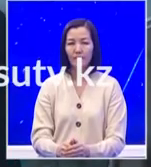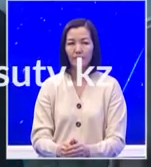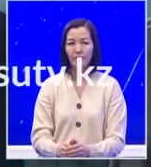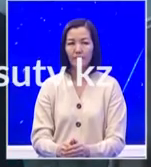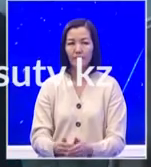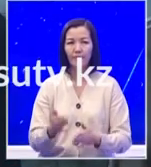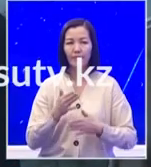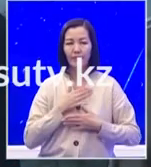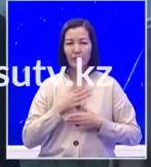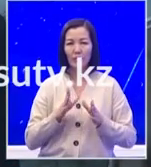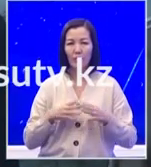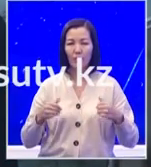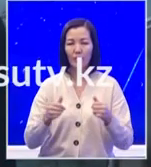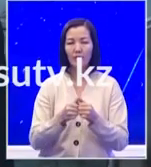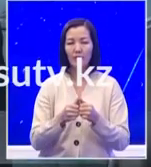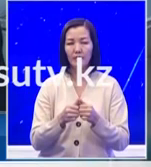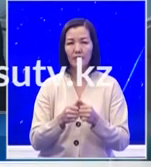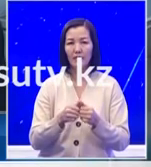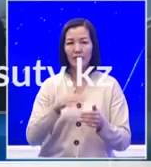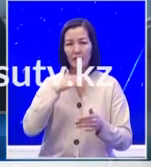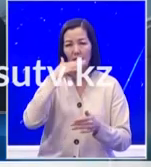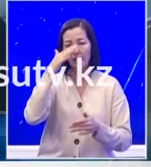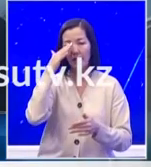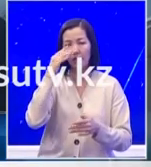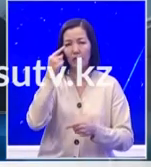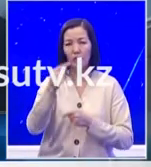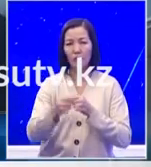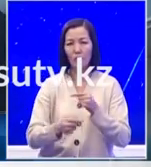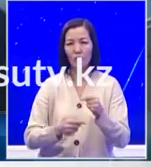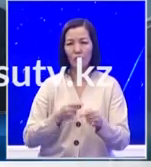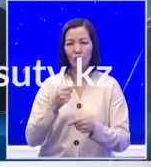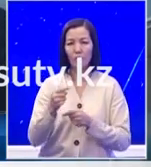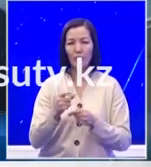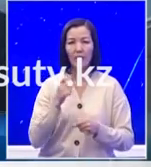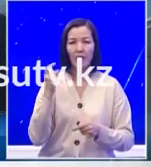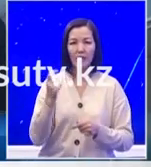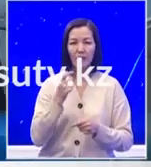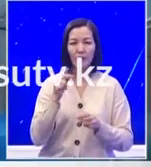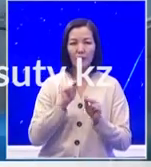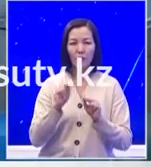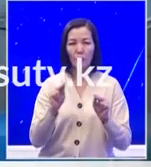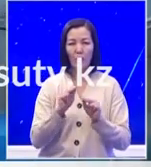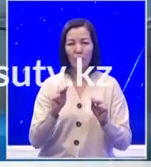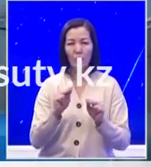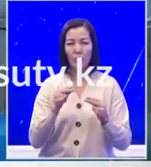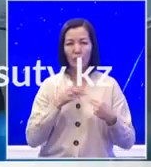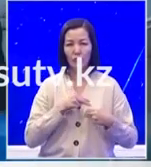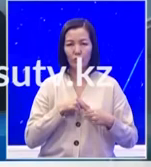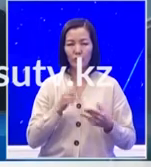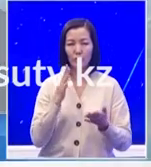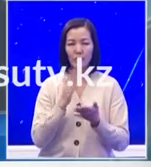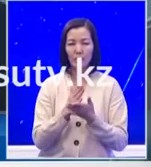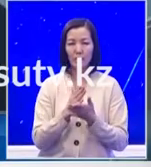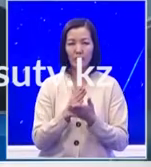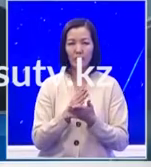Біздің өлетте мен ғана әкемнің жолын жаңа қуып, химик болып, Қазақ университетін